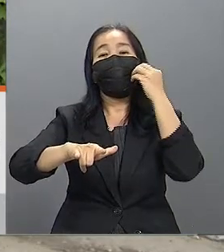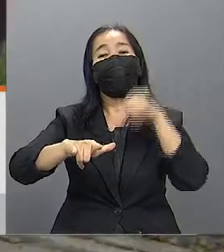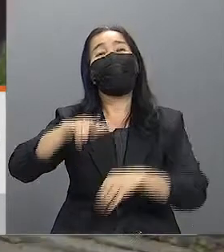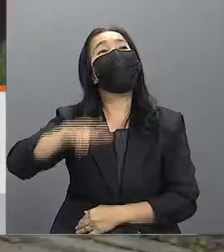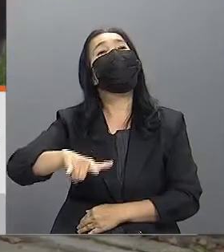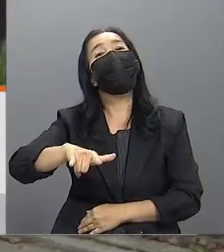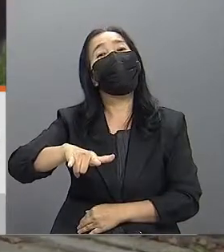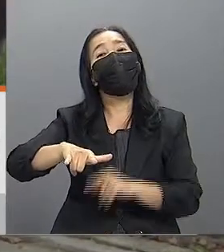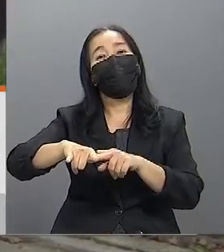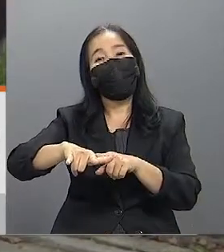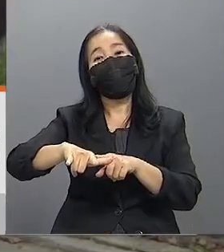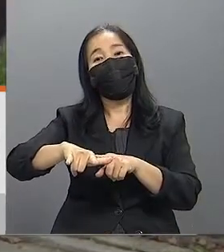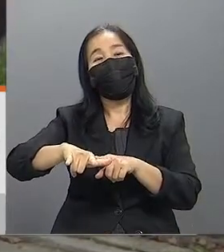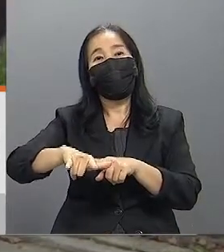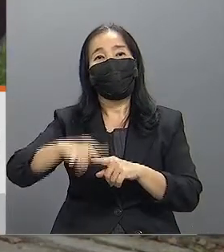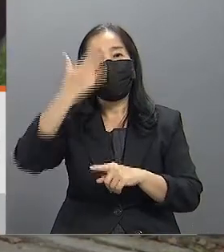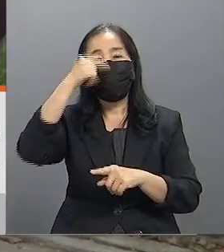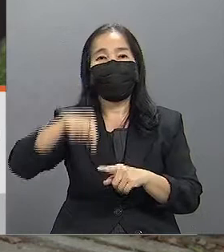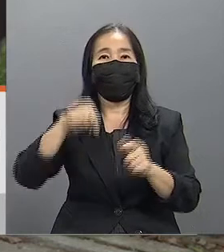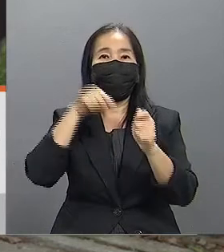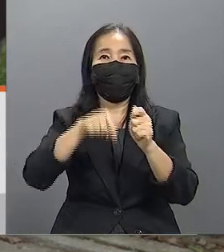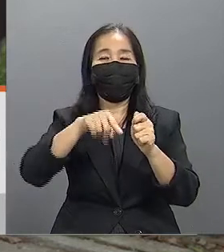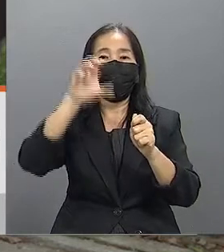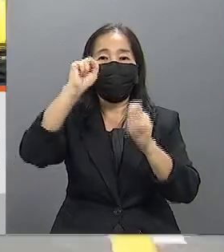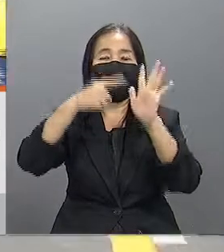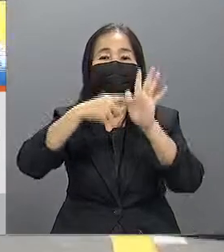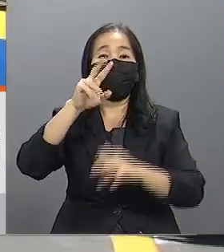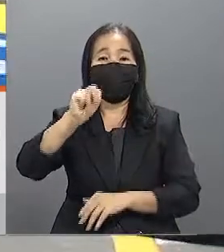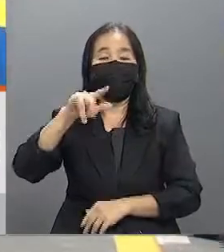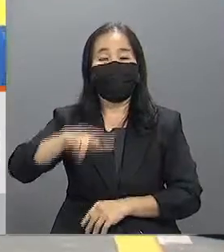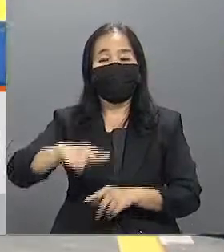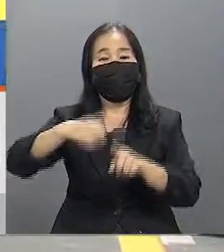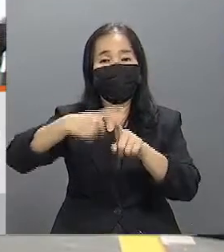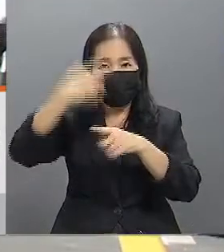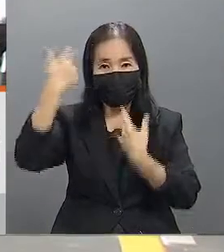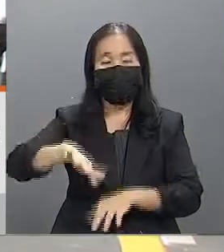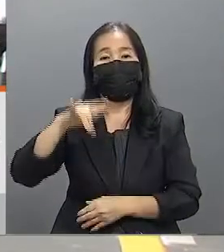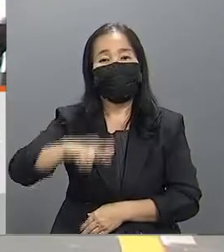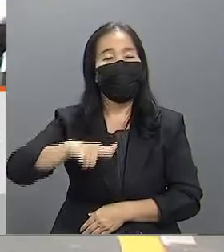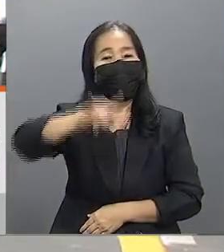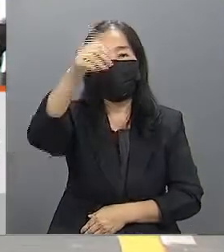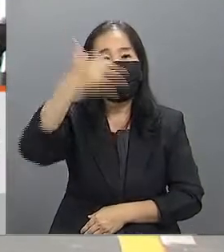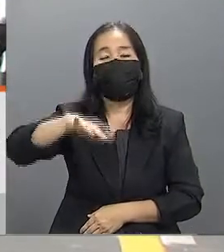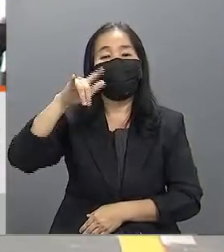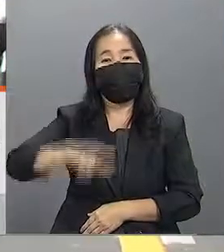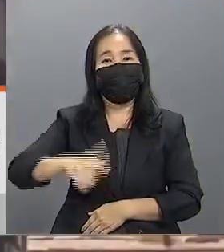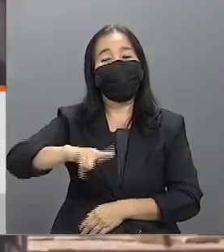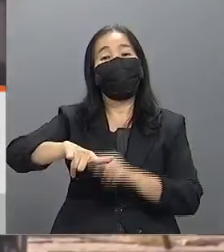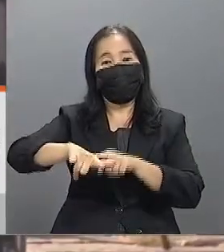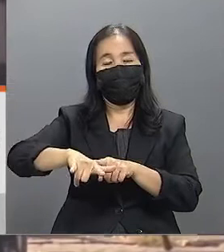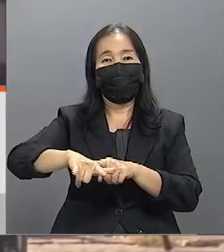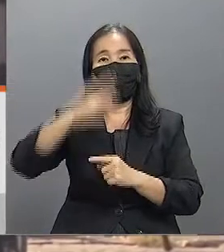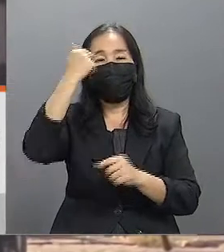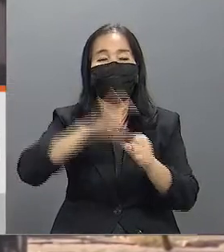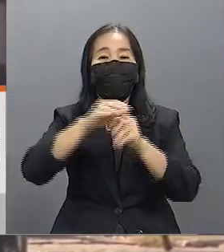ตำบลต้นเปาอำเภอสันกำแพงจังหวัดเชียงใหม่มานานหลายเดือนเพราะการแพร่ระบาดของเชื้อโควิช 9ทำให้